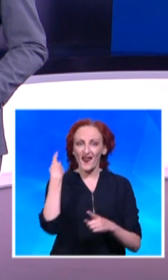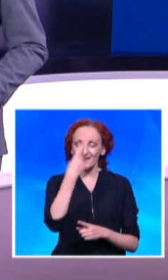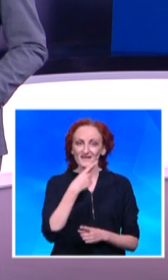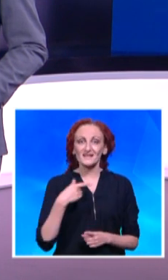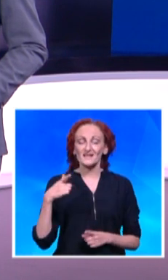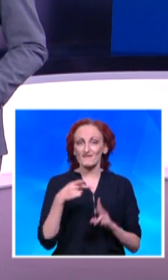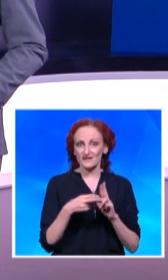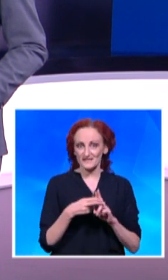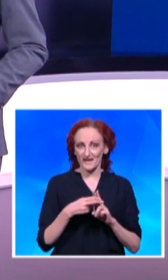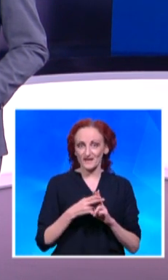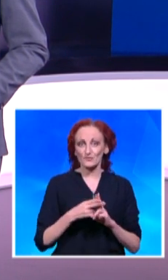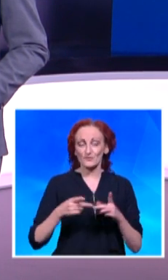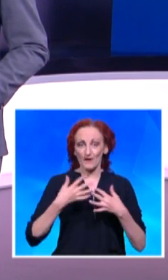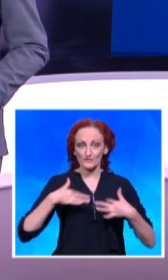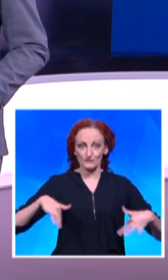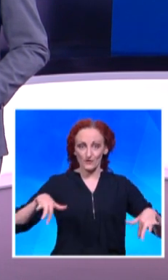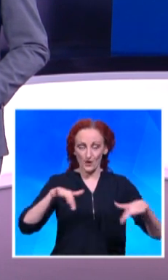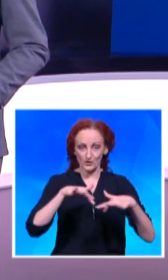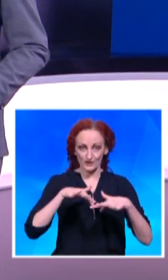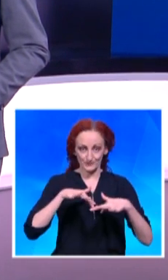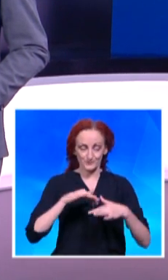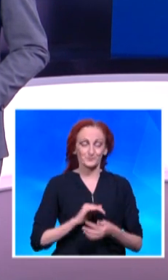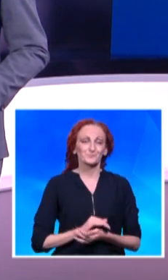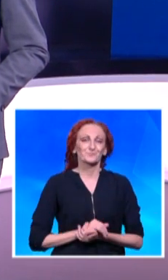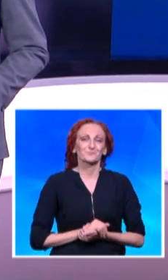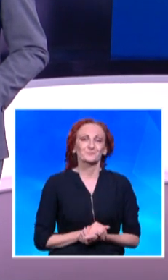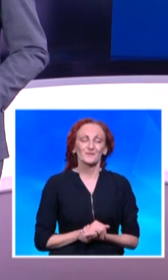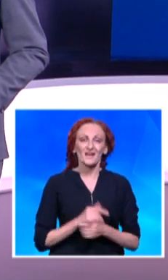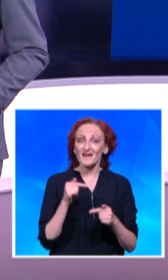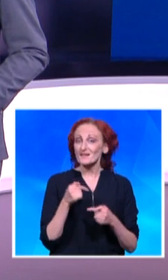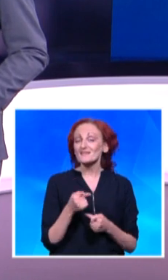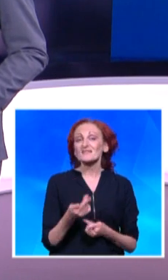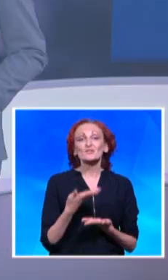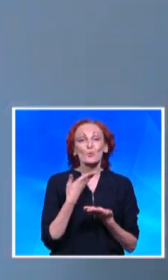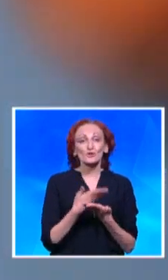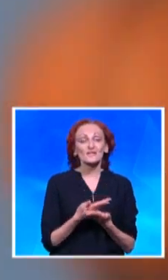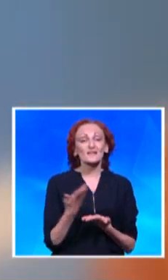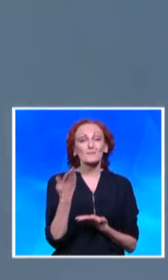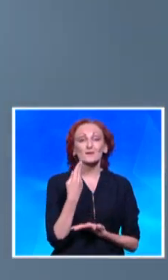е на Христо Милетов, бивш баскетболист на Черно море и настоящ преподавател в гимназията.